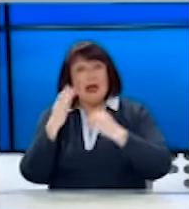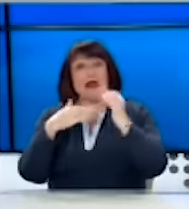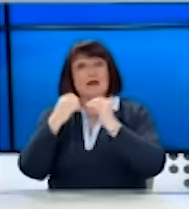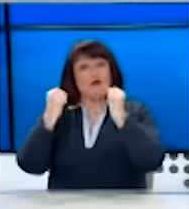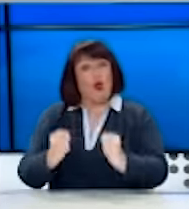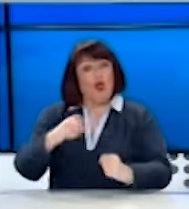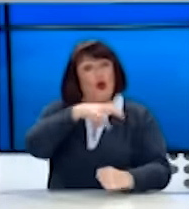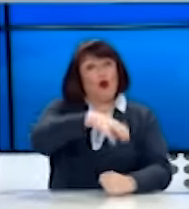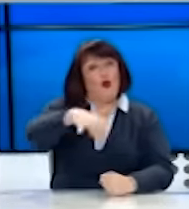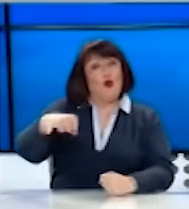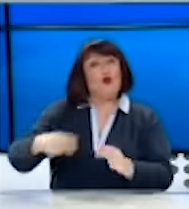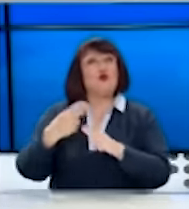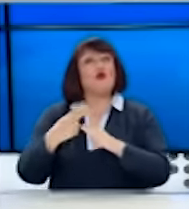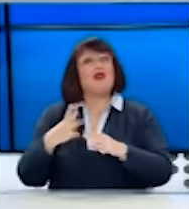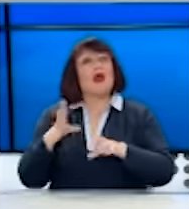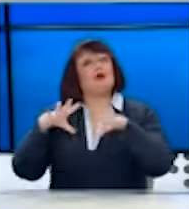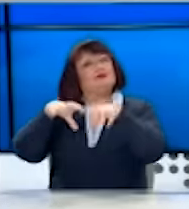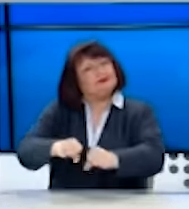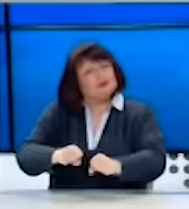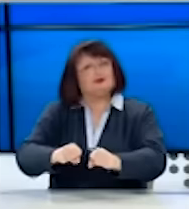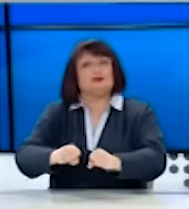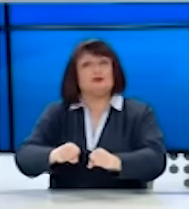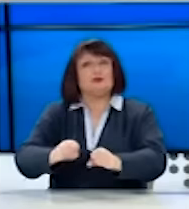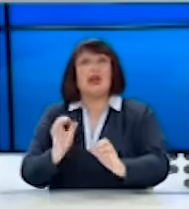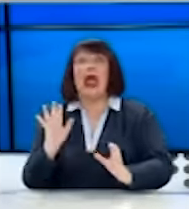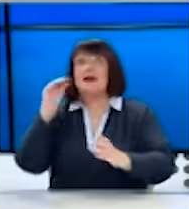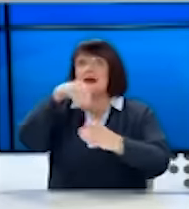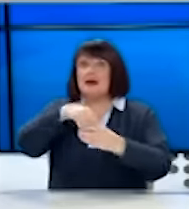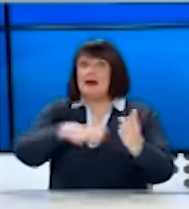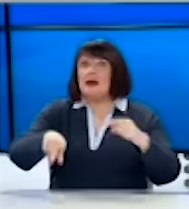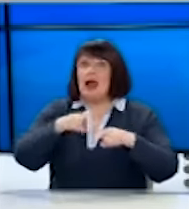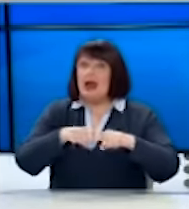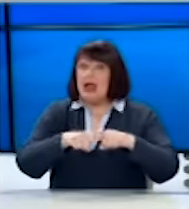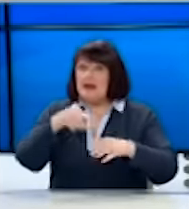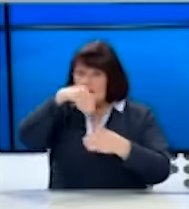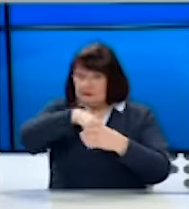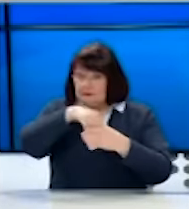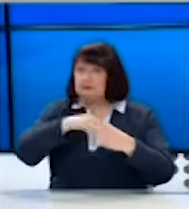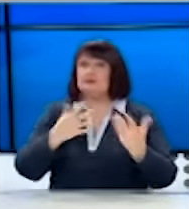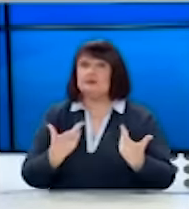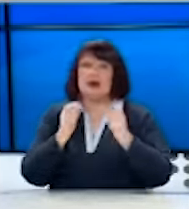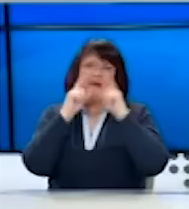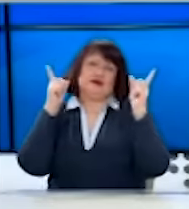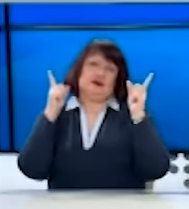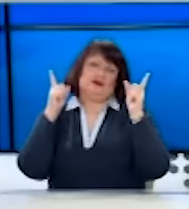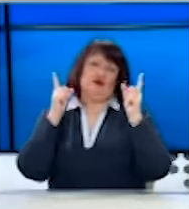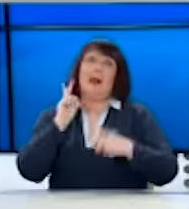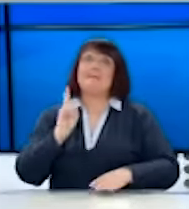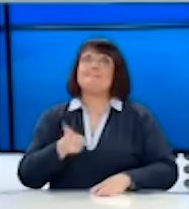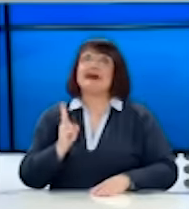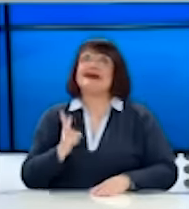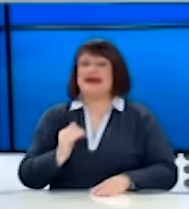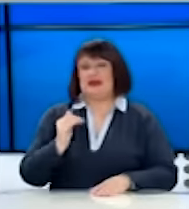υποδομών ζωτικής σημασίας. Μια εμπλοκή που έχει φτάσει πλέον σε πρωτόγνωρα και